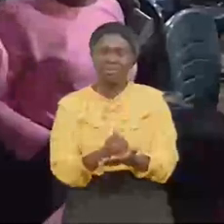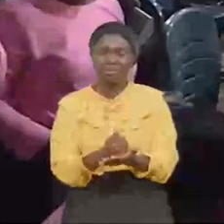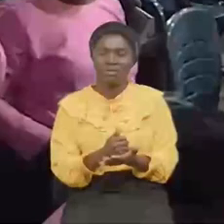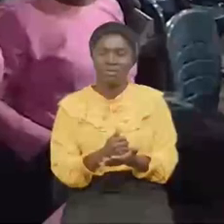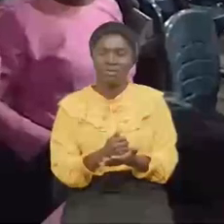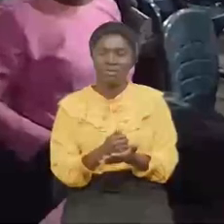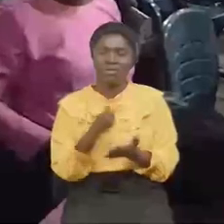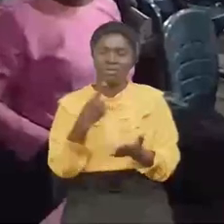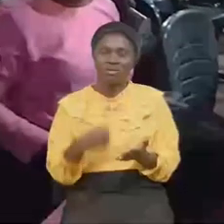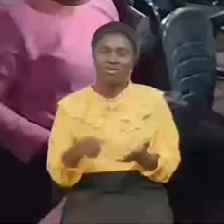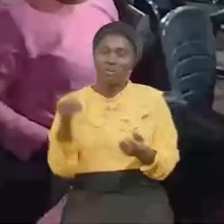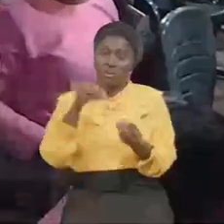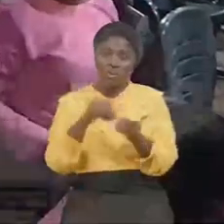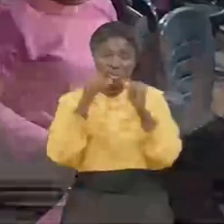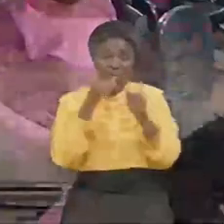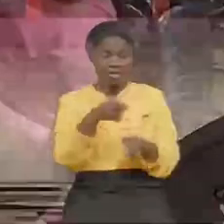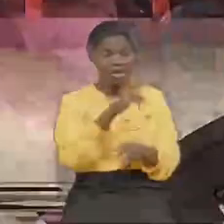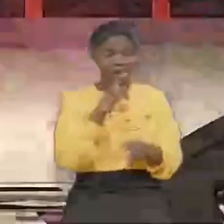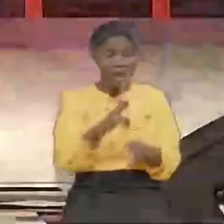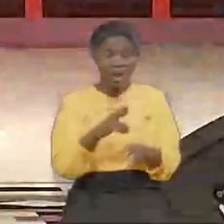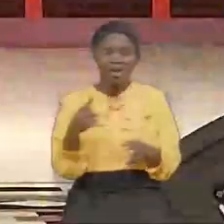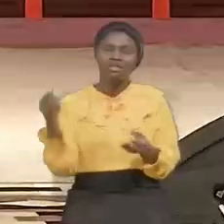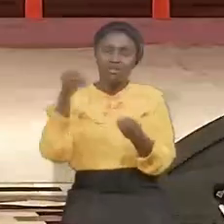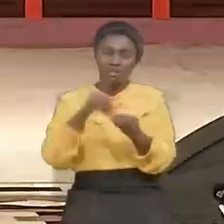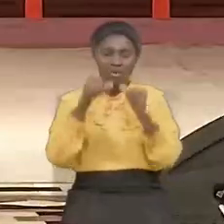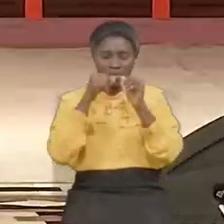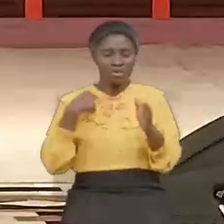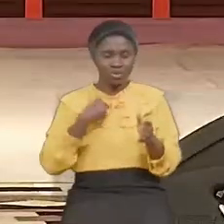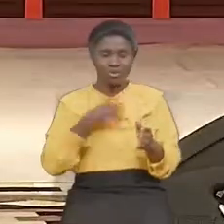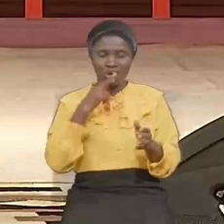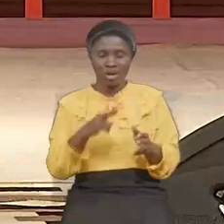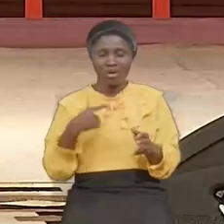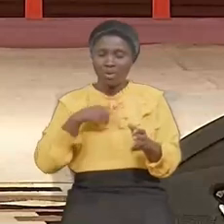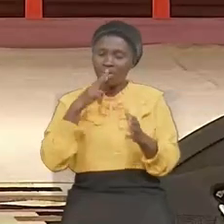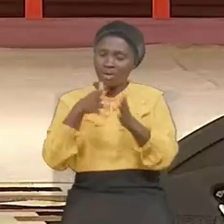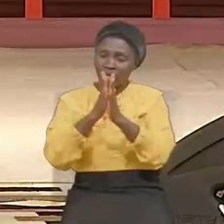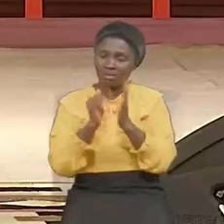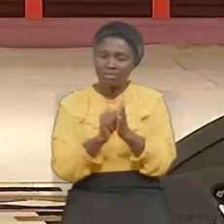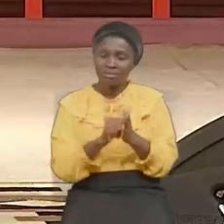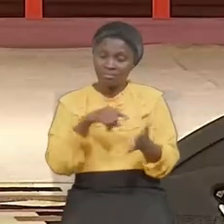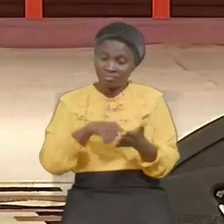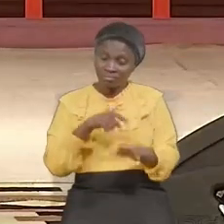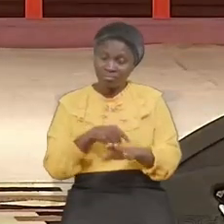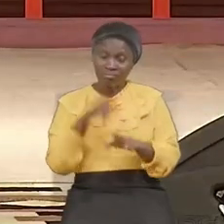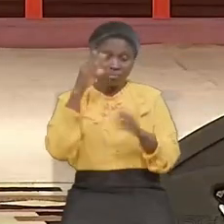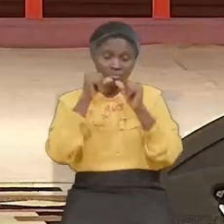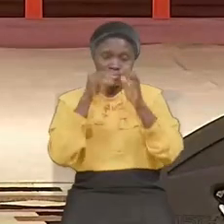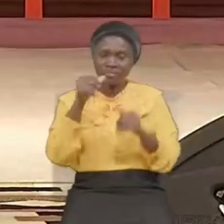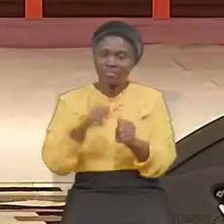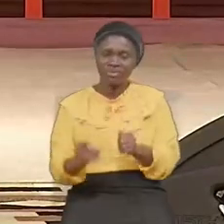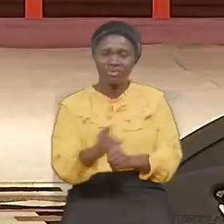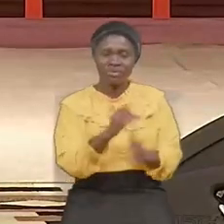ils sont bénis, plus nous serons bénis. Nous demandons, Seigneur, qu'en ce moment, que tu bénis chacun au nom